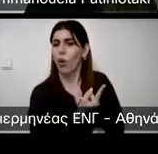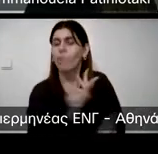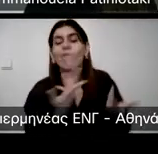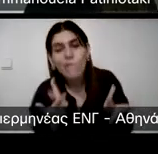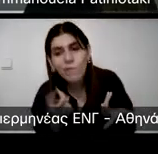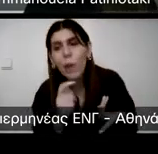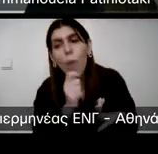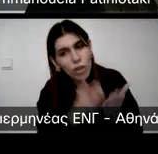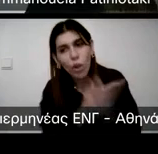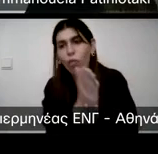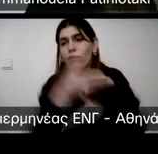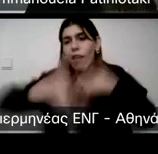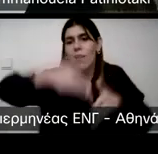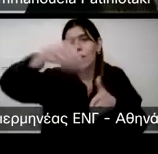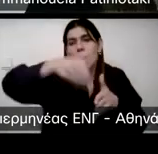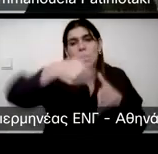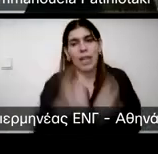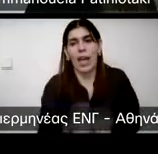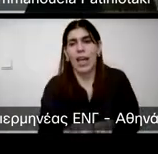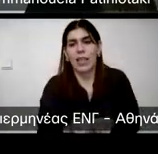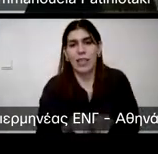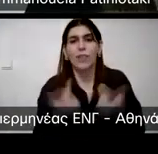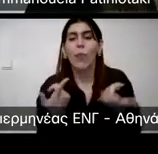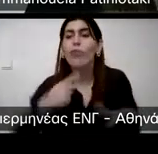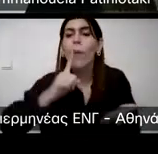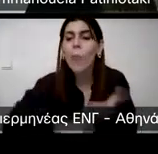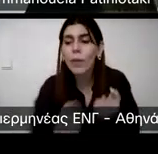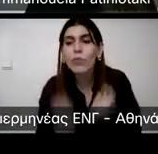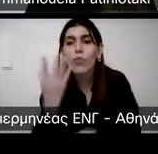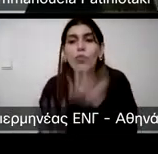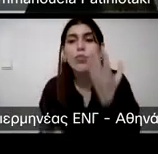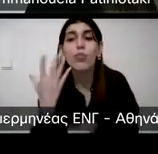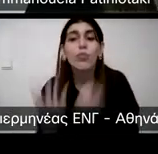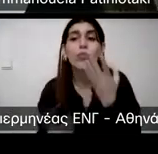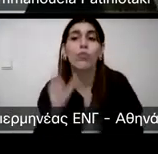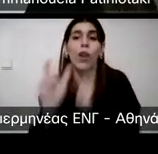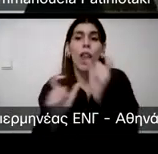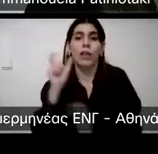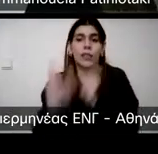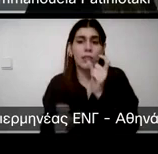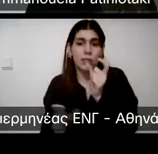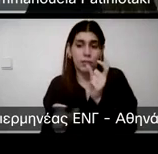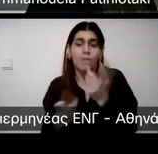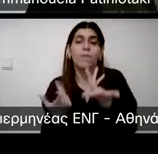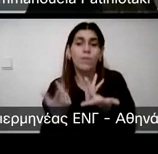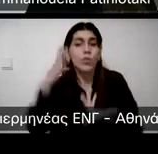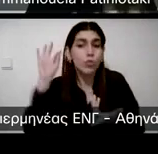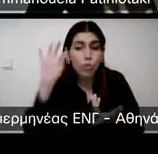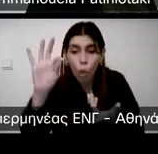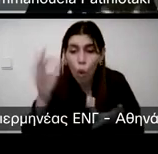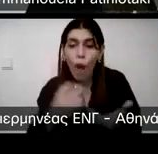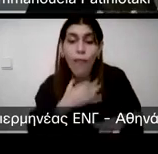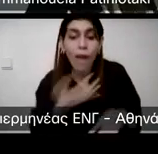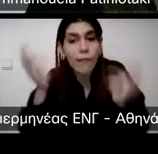νέες λέξεις, οι οποίες δεν έχουν αναφορές στο κοινωνικό σύνολο, όταν διατηρούνται παροχημένοι όροι ή όταν από το σχεδιασμό